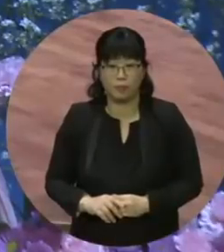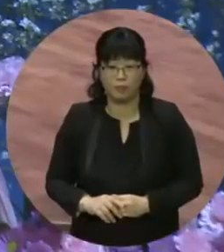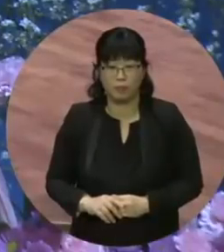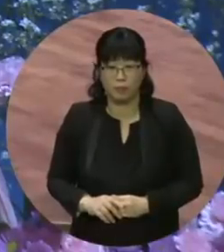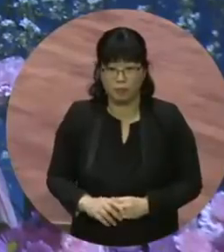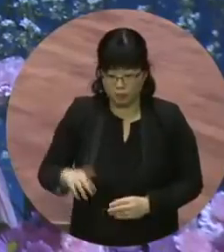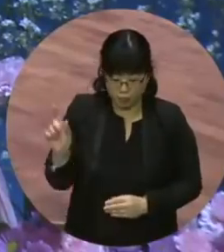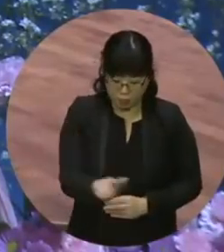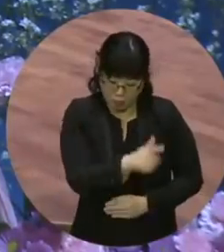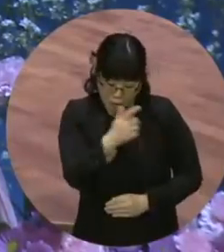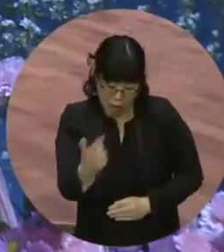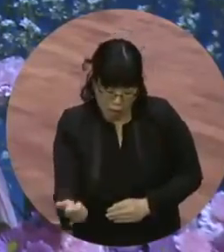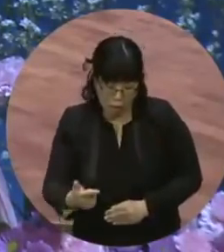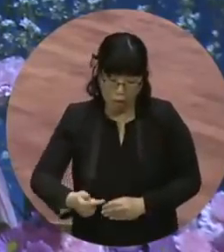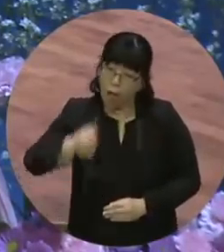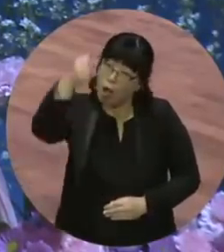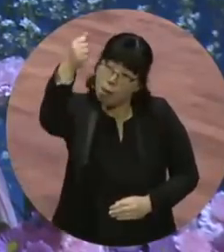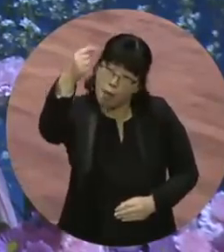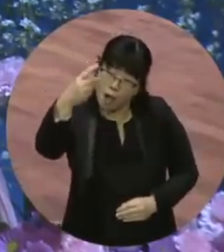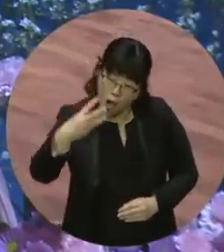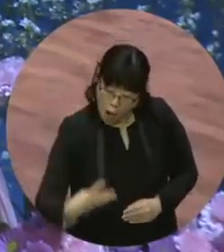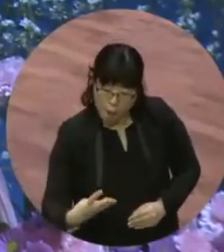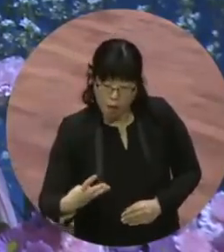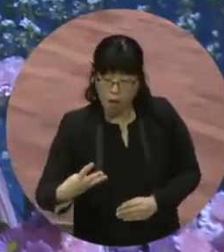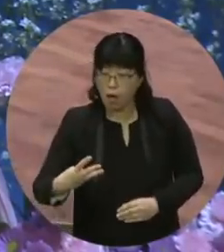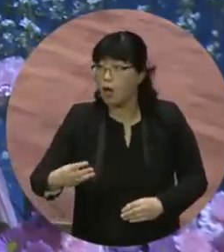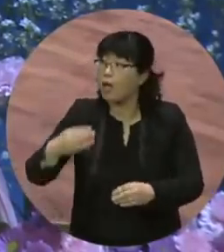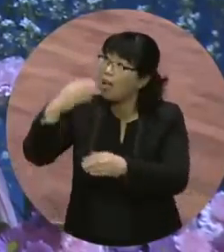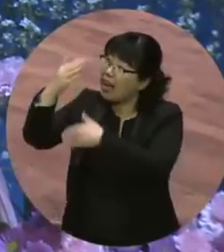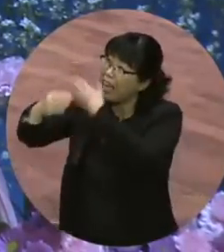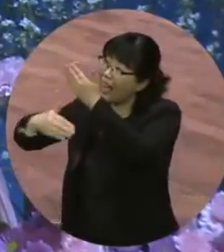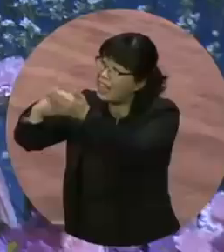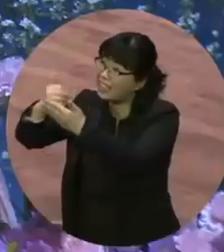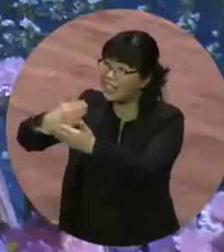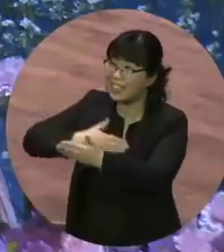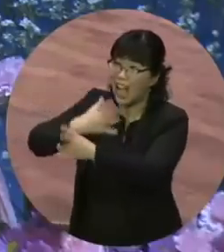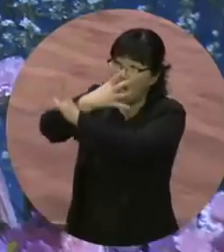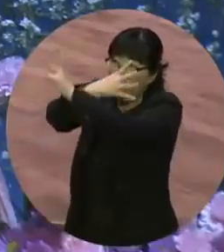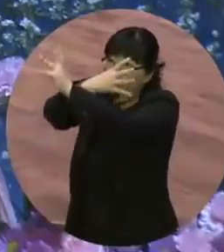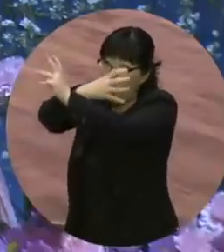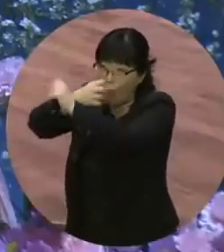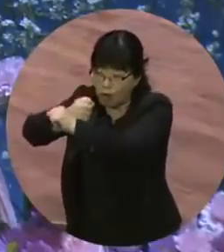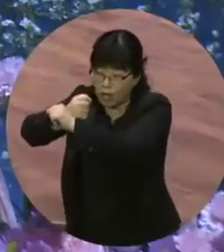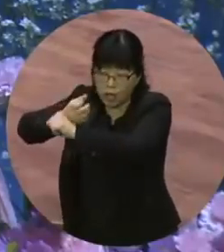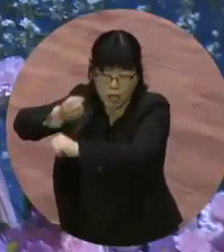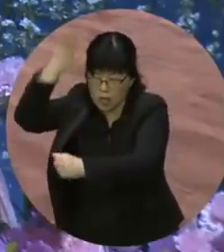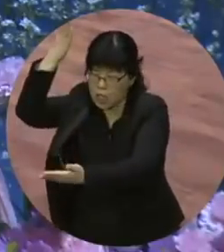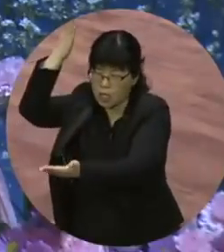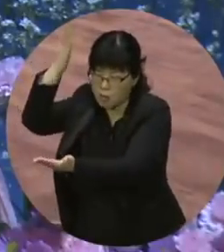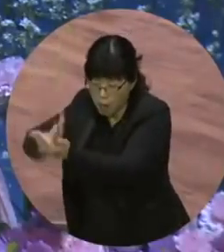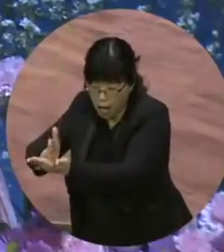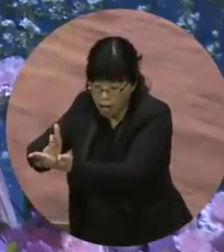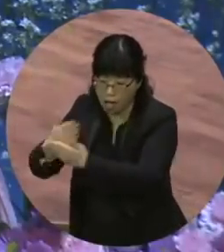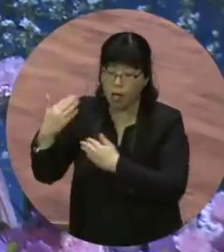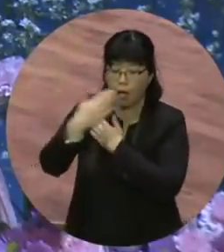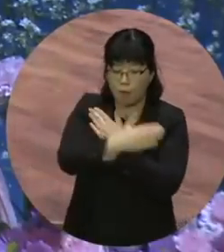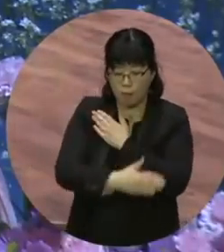정식기도 하듯이 너와 나의 언약을 놓치지 말라고 하나님 몸에다가 새겨본 거예요.